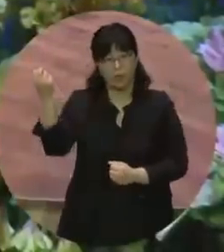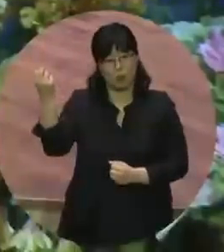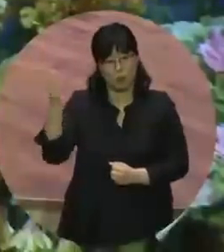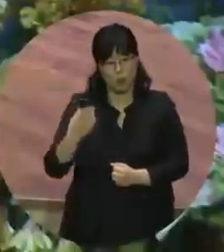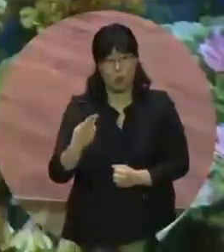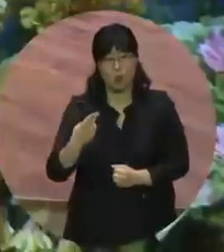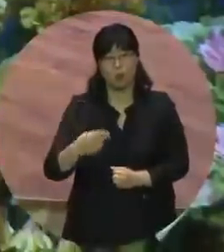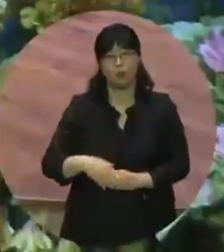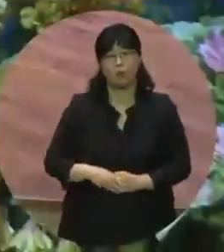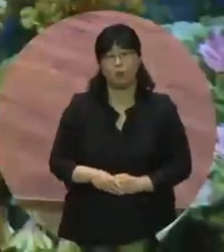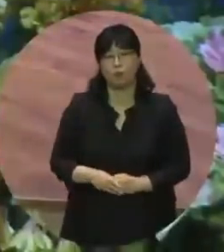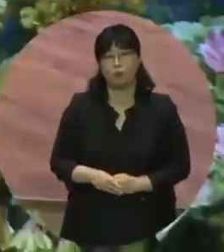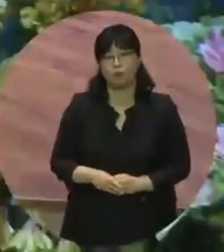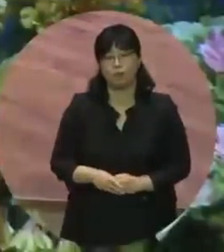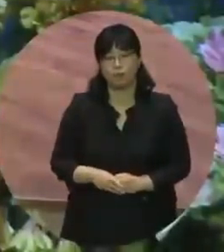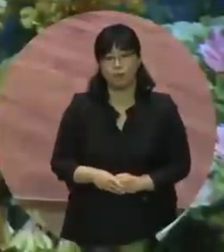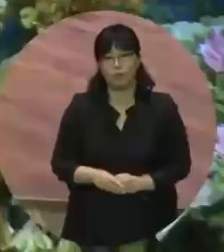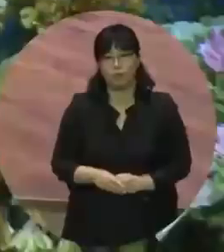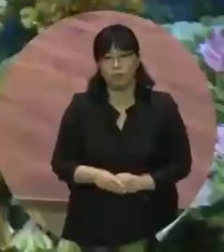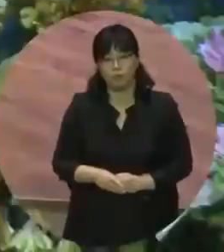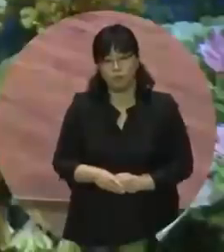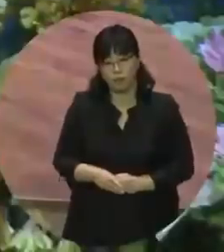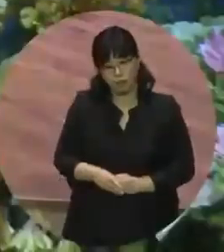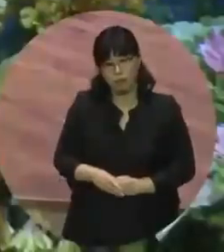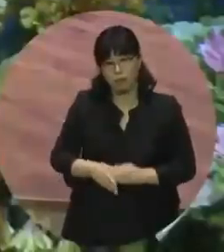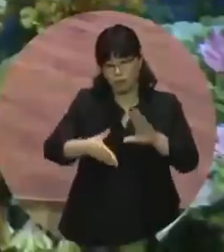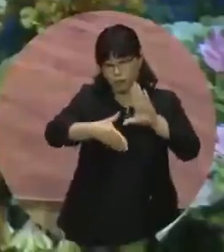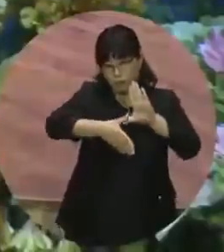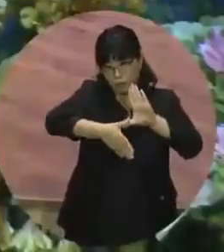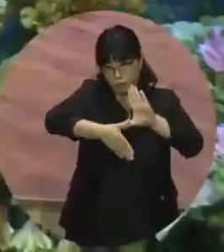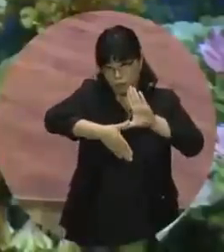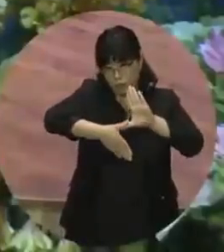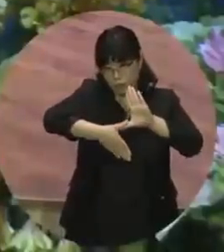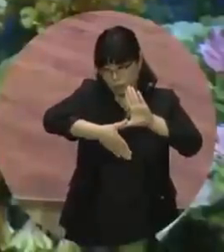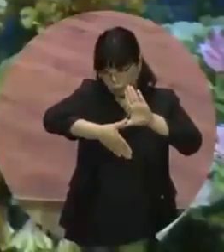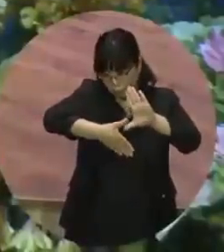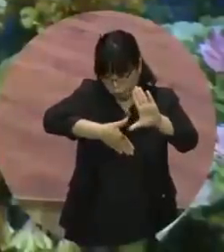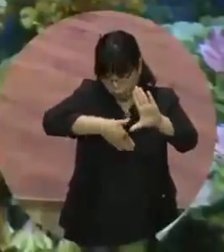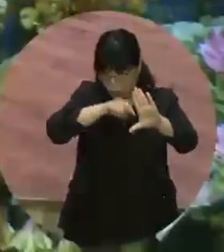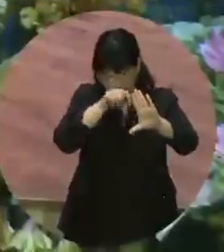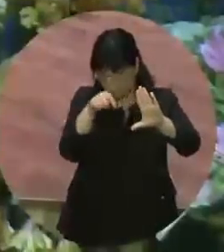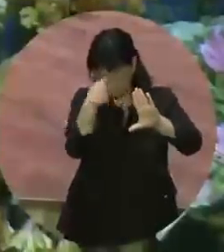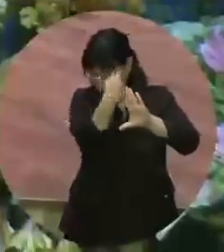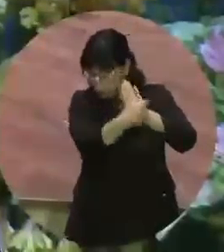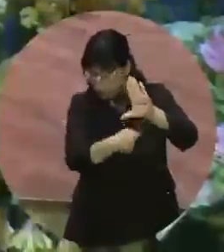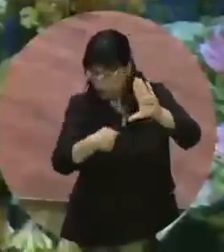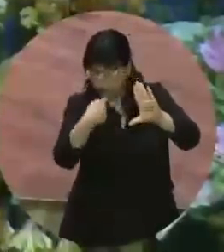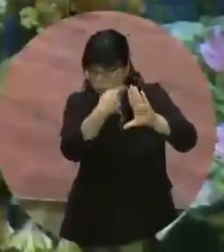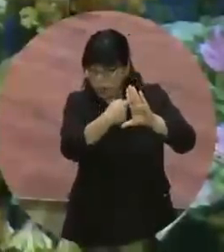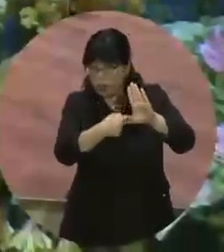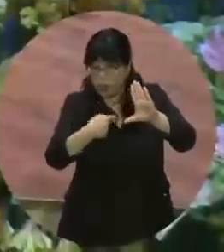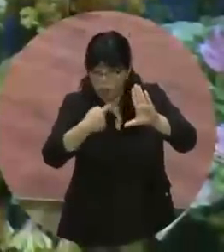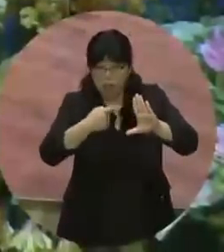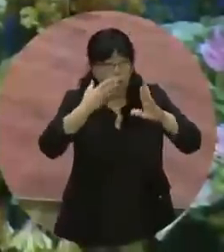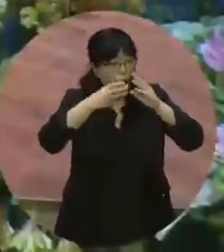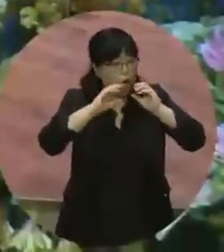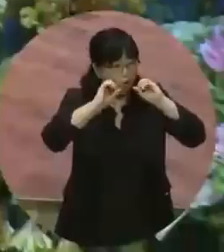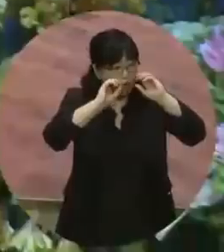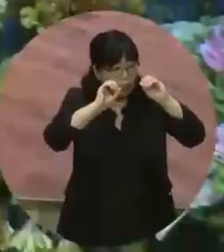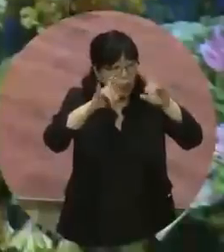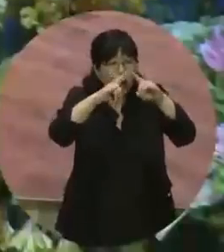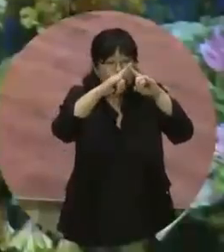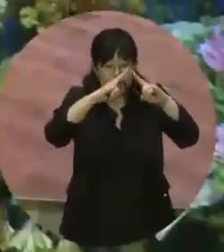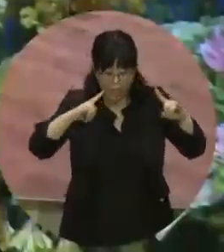집회를 하고 어제 기도했습니다. 여러분의 중보 기도가 사역 현장에서